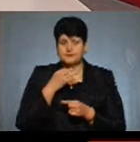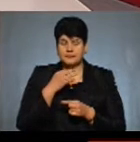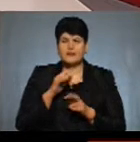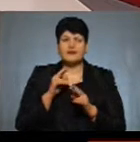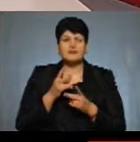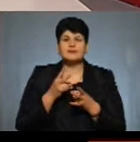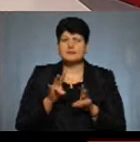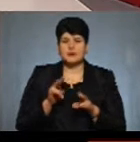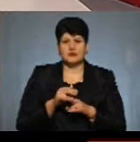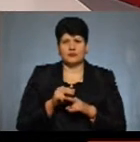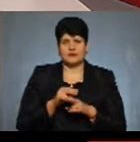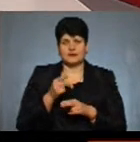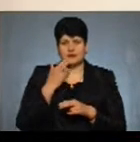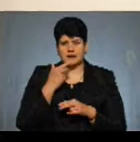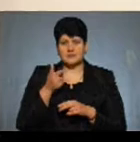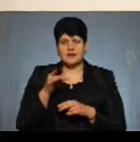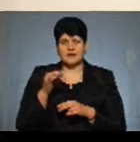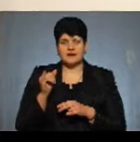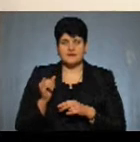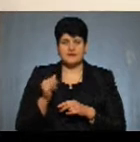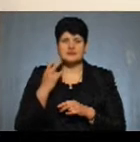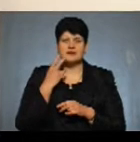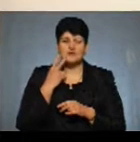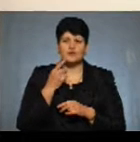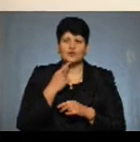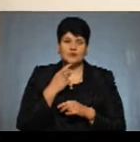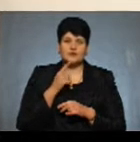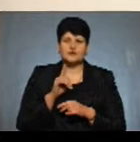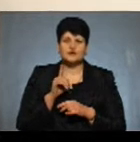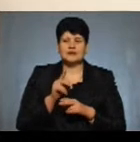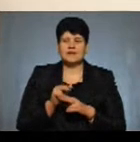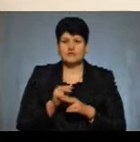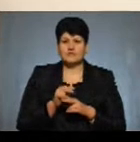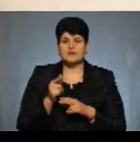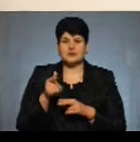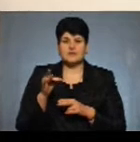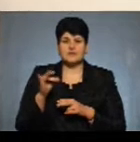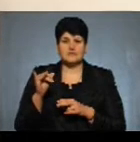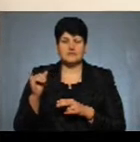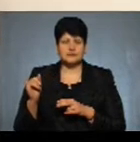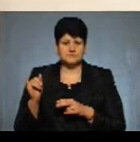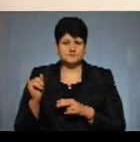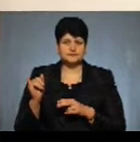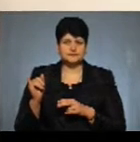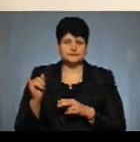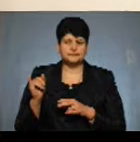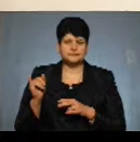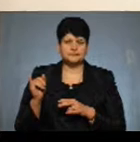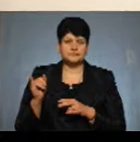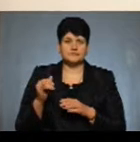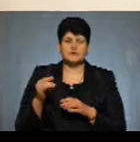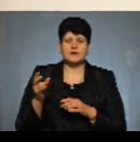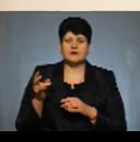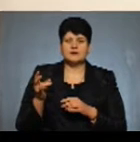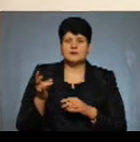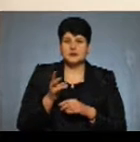як не варто лікувати грип та ГРВІ? Завжди була така тенденція для лікування грипу гострих респіраторних вірусних інфекцій.